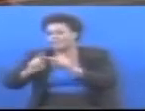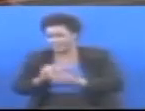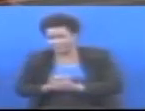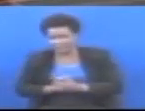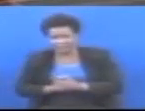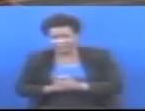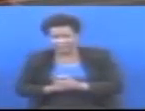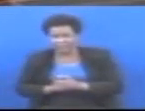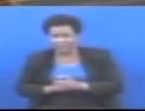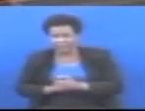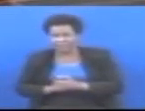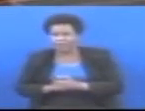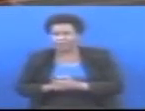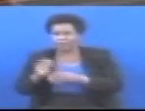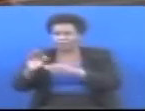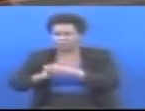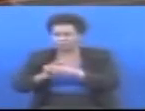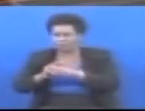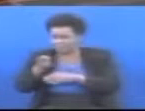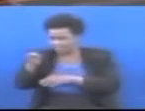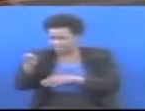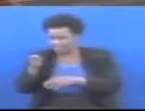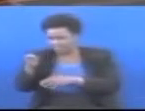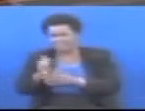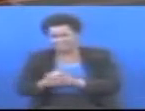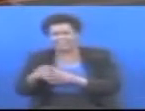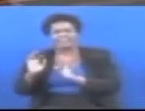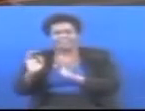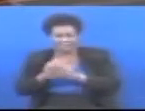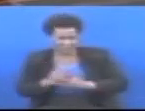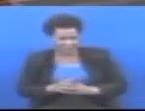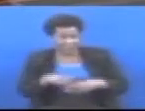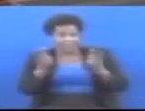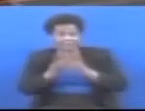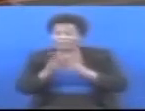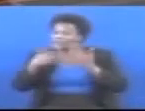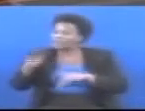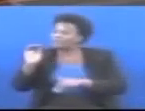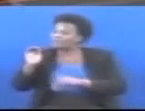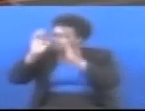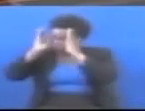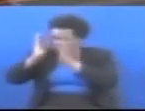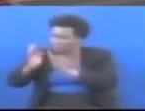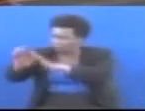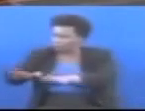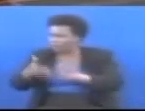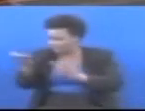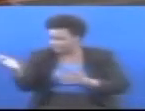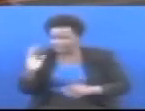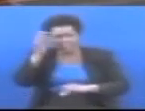za kibenki kwa kutumia mashine za ATM. Napenda kulihakikishia bunge lako tukufu kuwa serikali